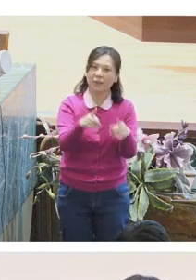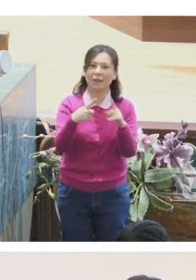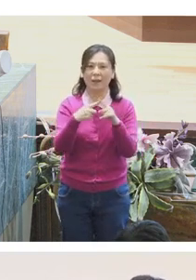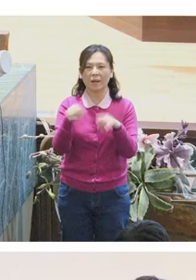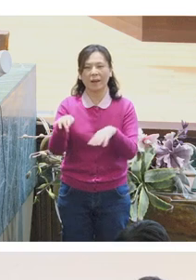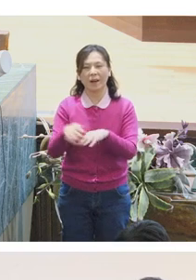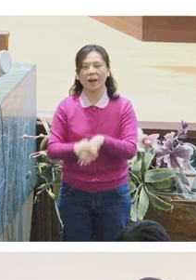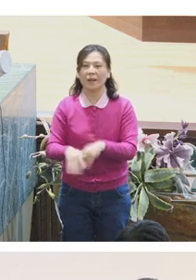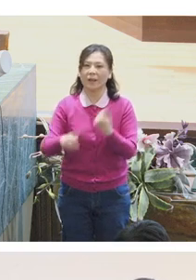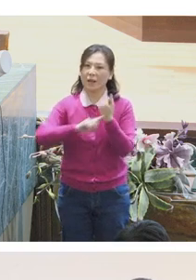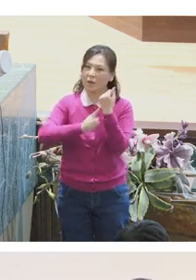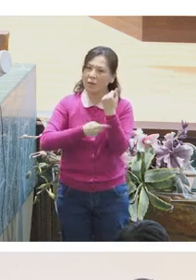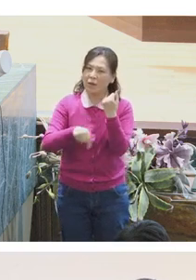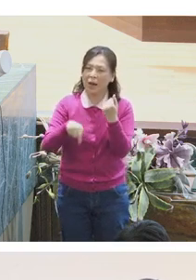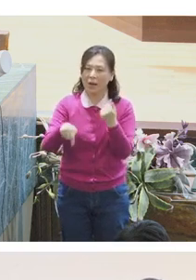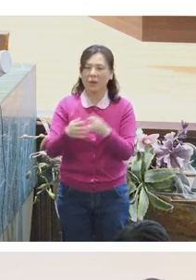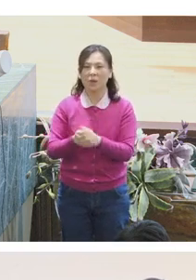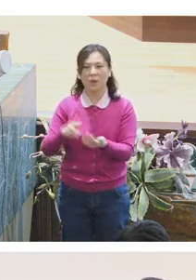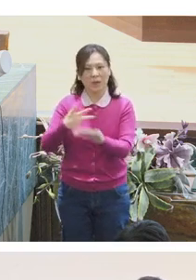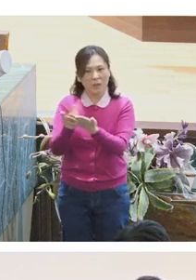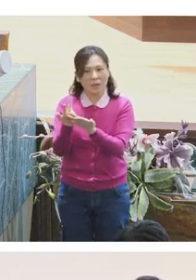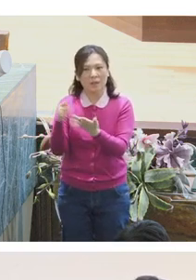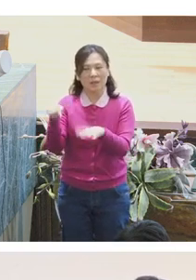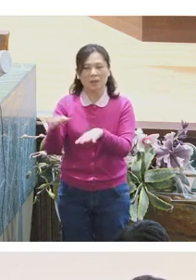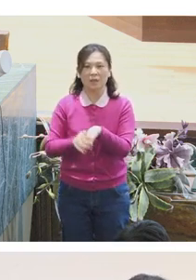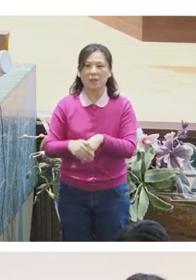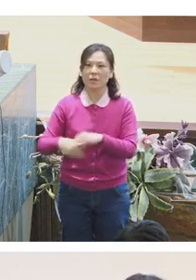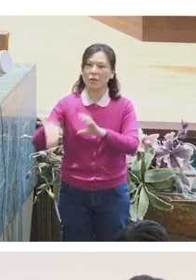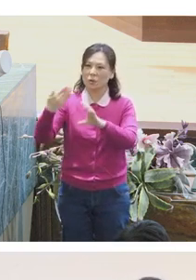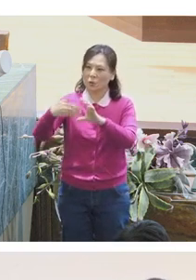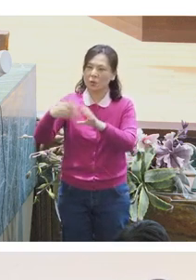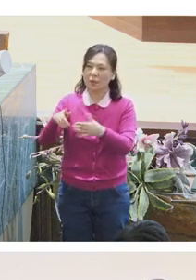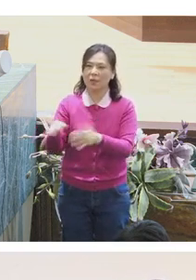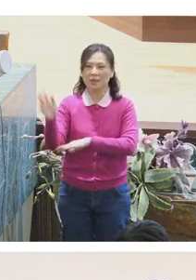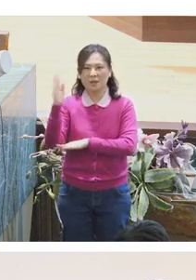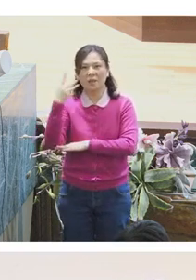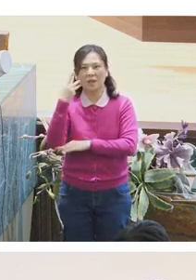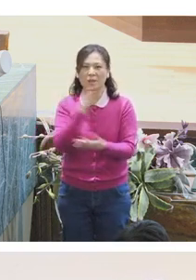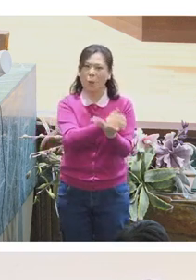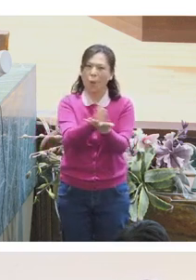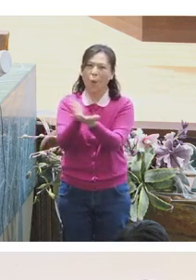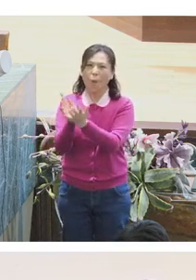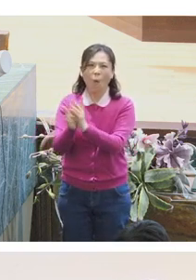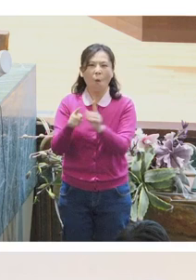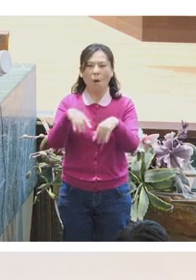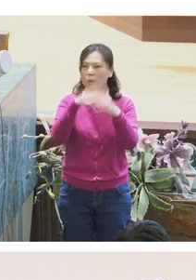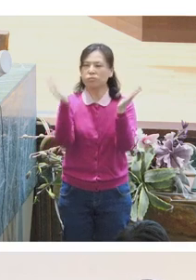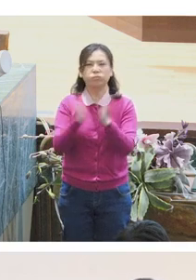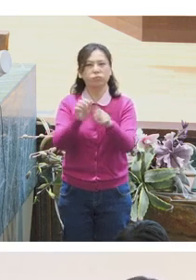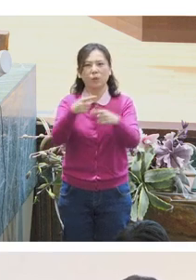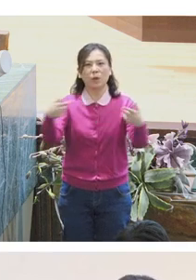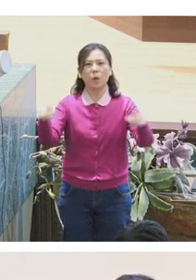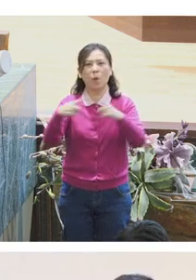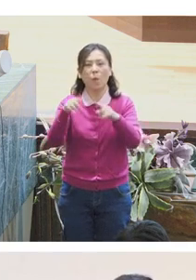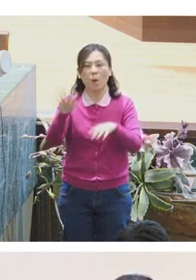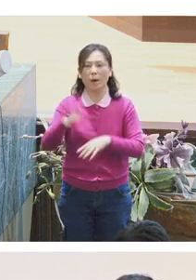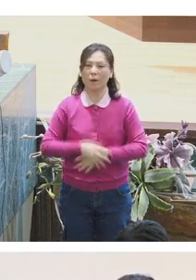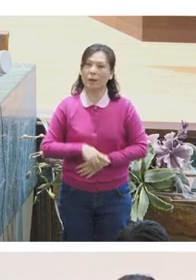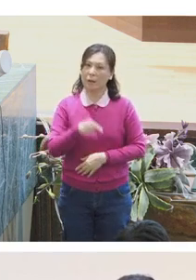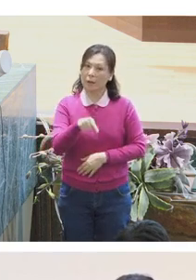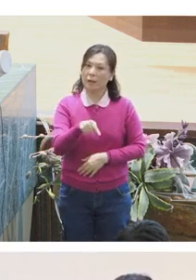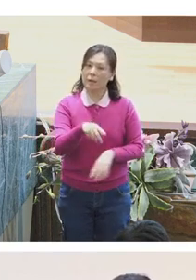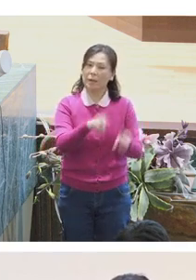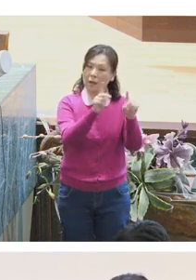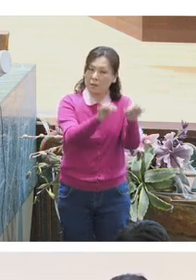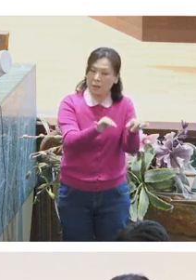然后也有艺术，也有媒体，也有政治。那这里面我会把这个资讯跟法律当作是